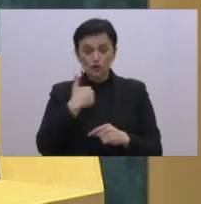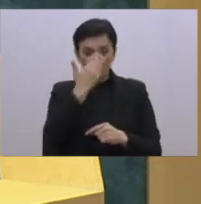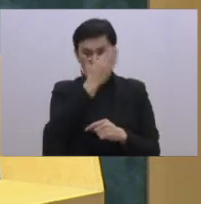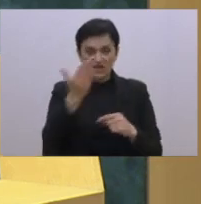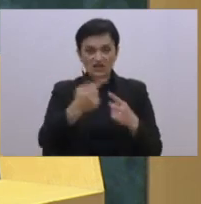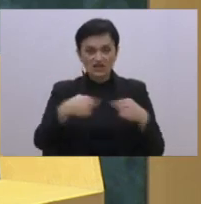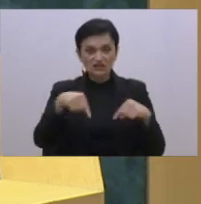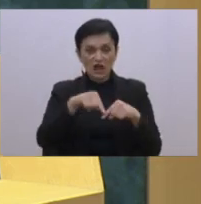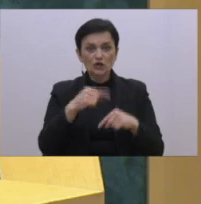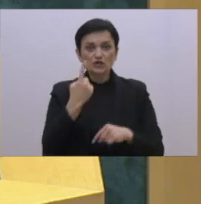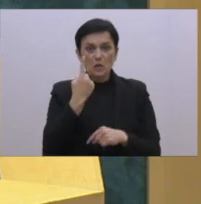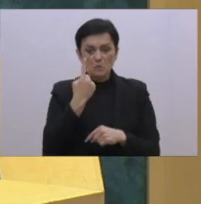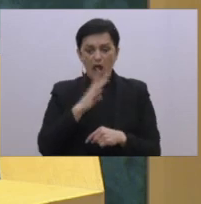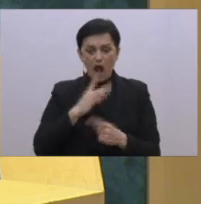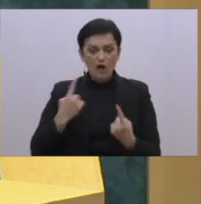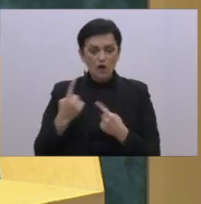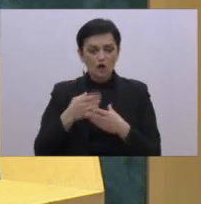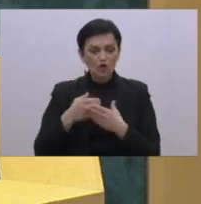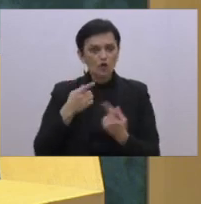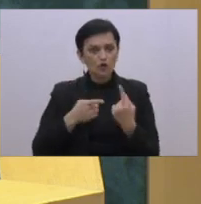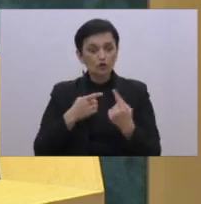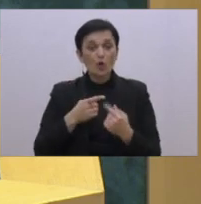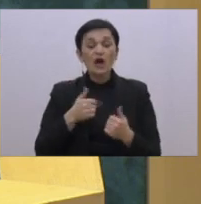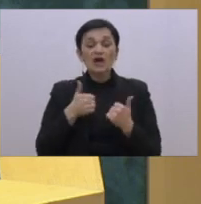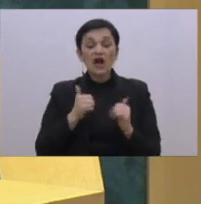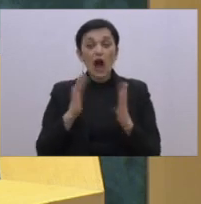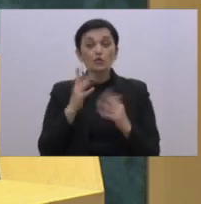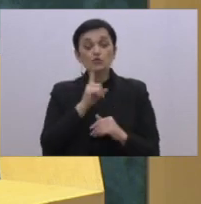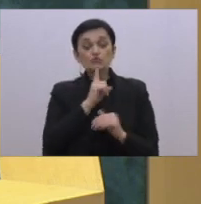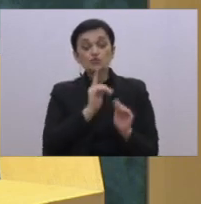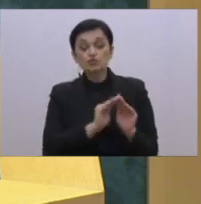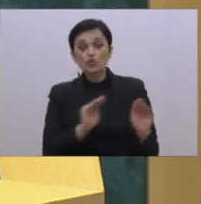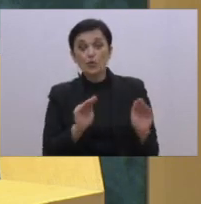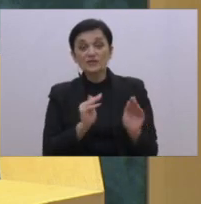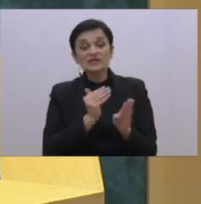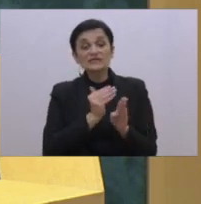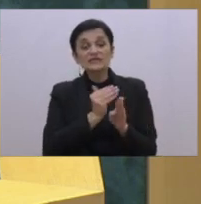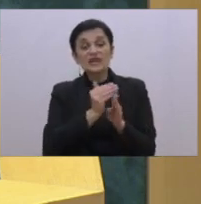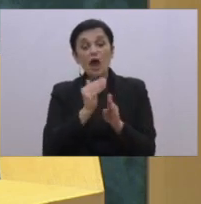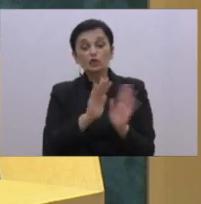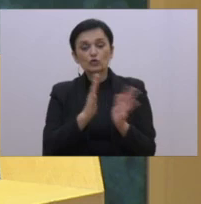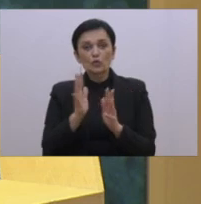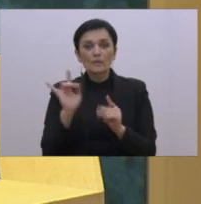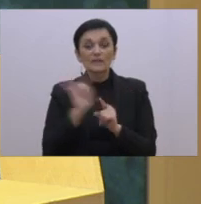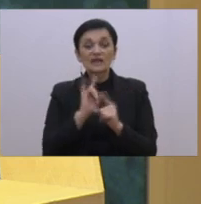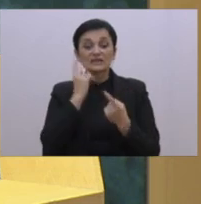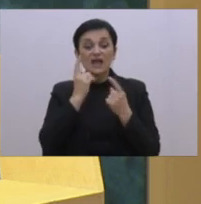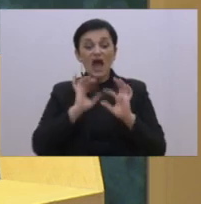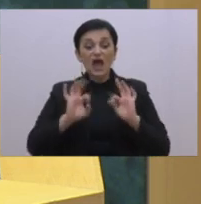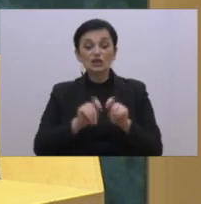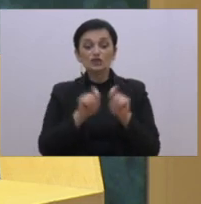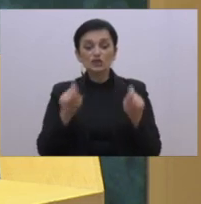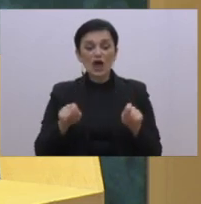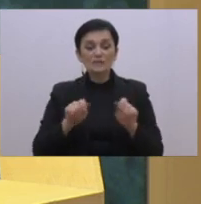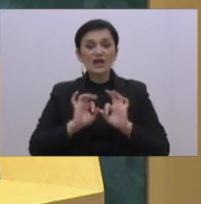საზოგადოებას მარტო გვიწევდა. კარგ შემთხვევაში დუმდნენ, ცალკეულ შემთხვევაში კი დეზინფორმაციის შექმნასა და